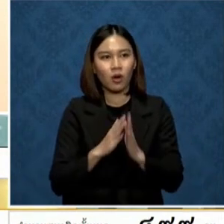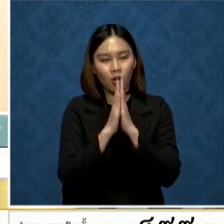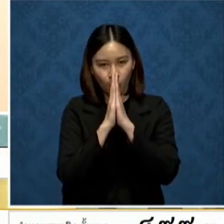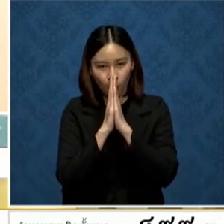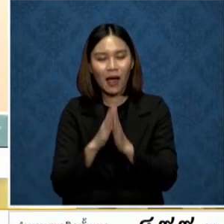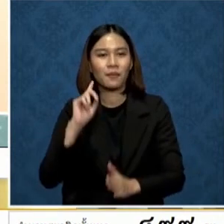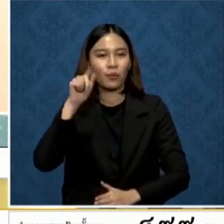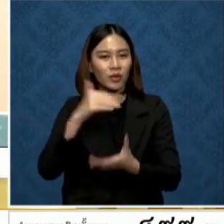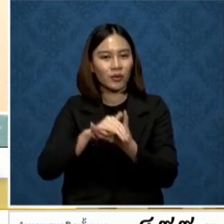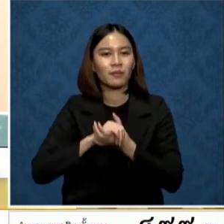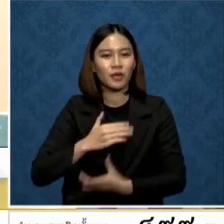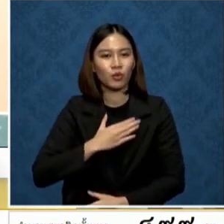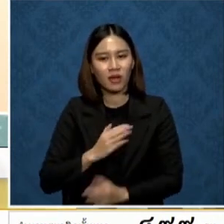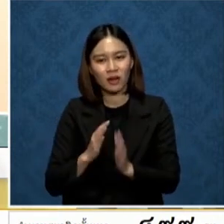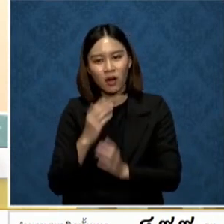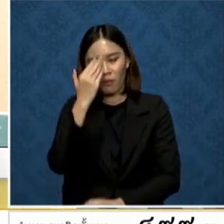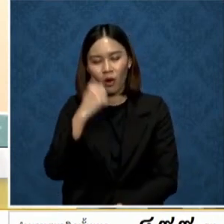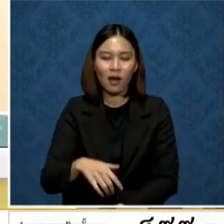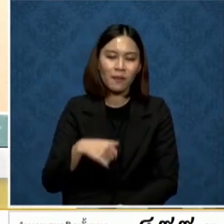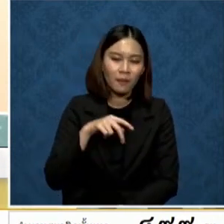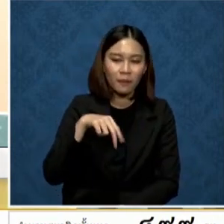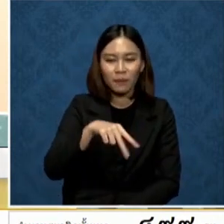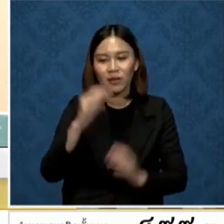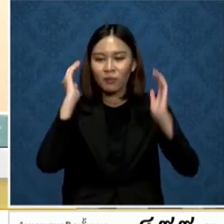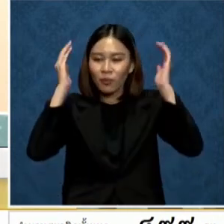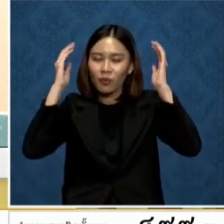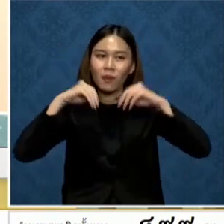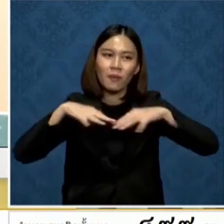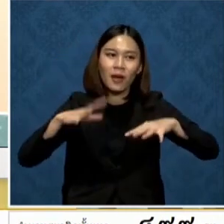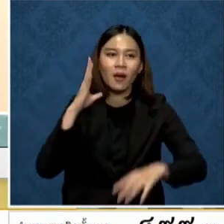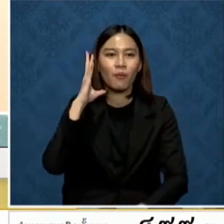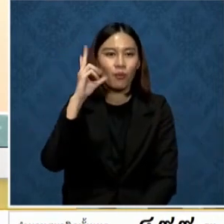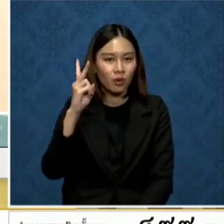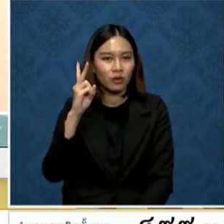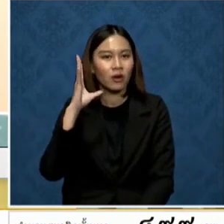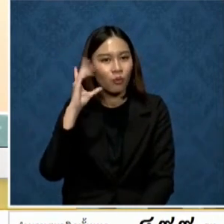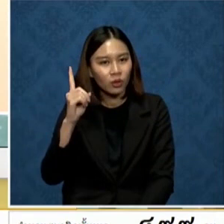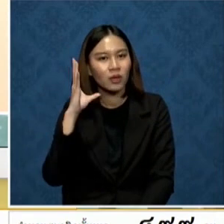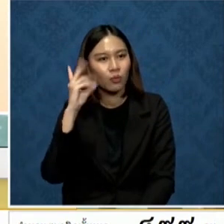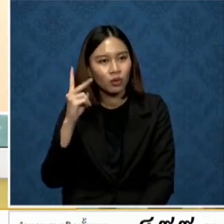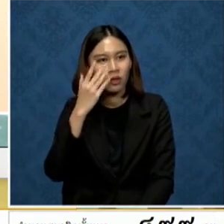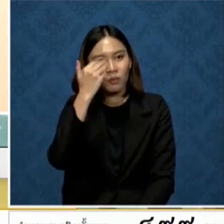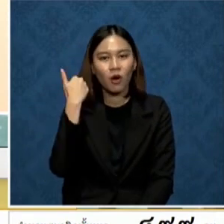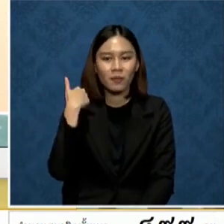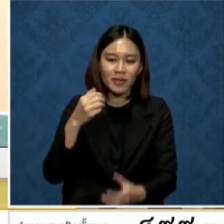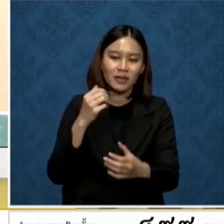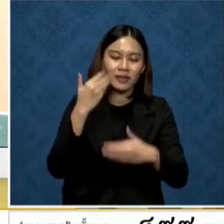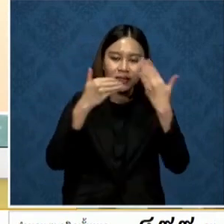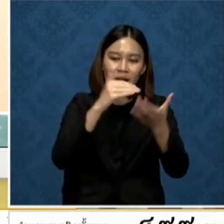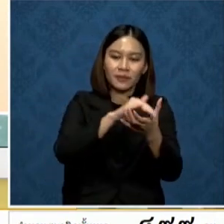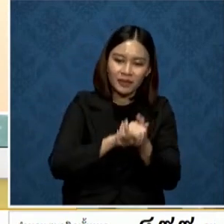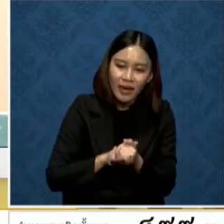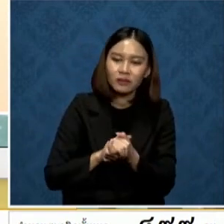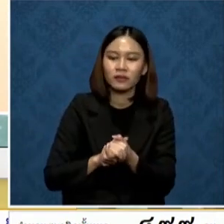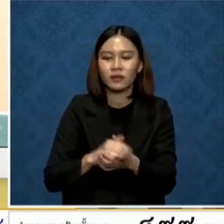กระทั่งเมียตัวเองนะครับกว่าจะได้เป็นเพราะไปเดินหาเสียงนี่พรุ่งนี้มาเรือนี้ก็ต้องรีบกลับบ้านมีงานบวชอานแต่งงานอาน